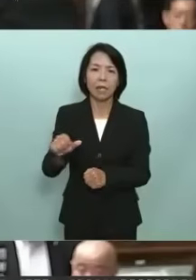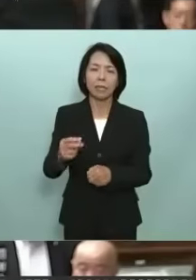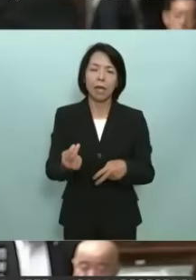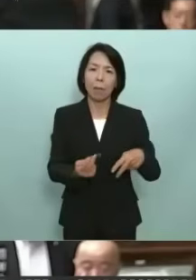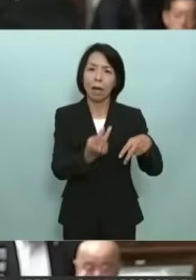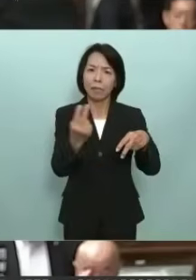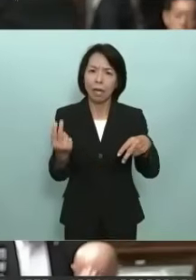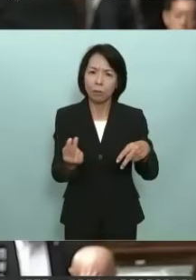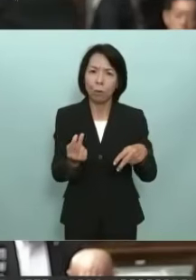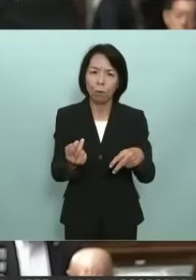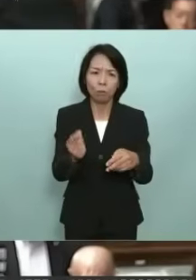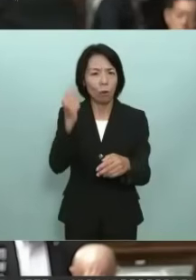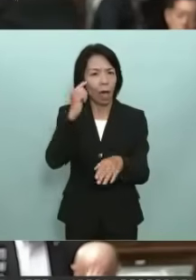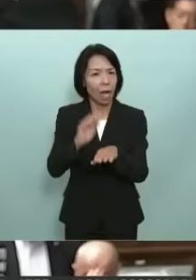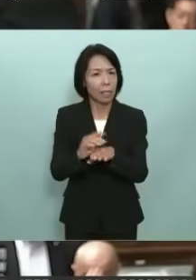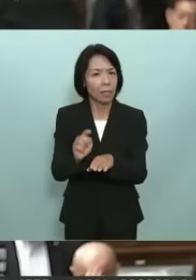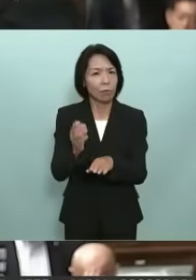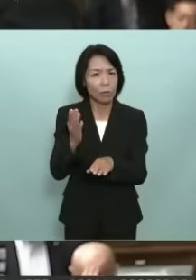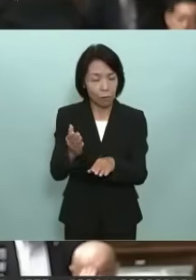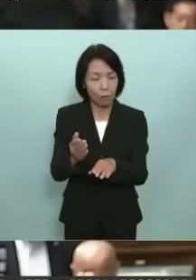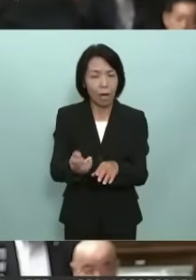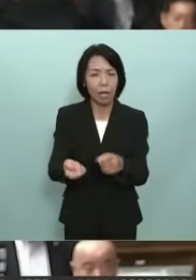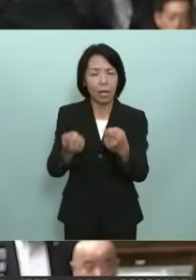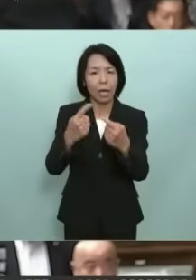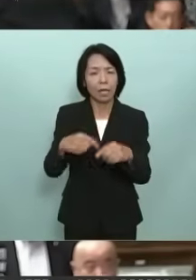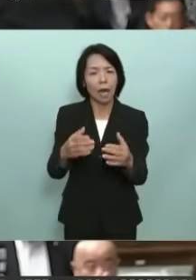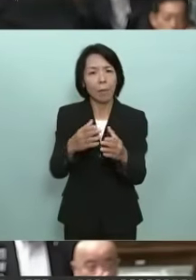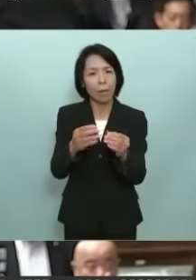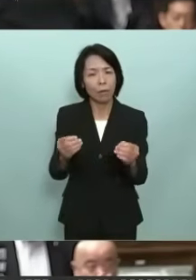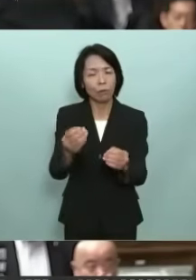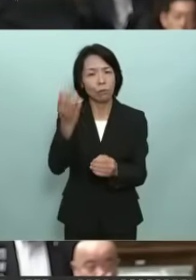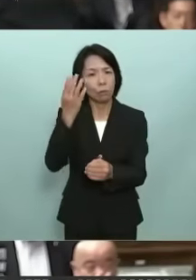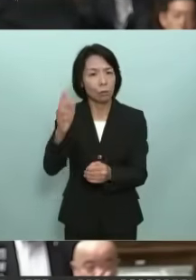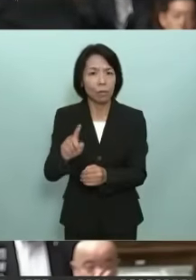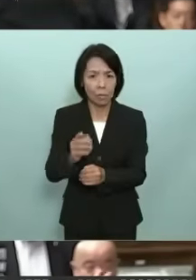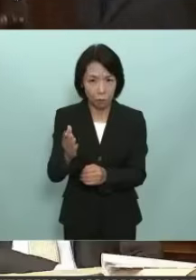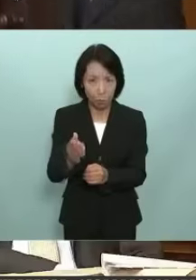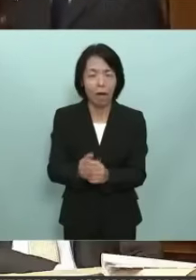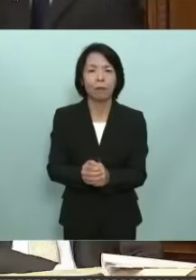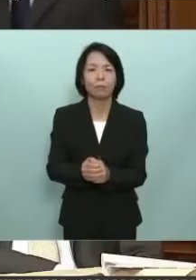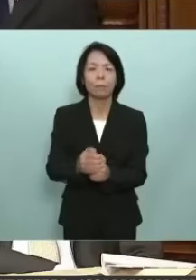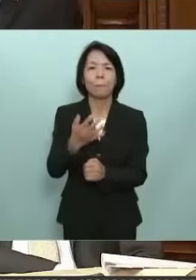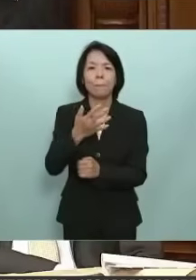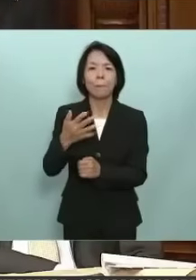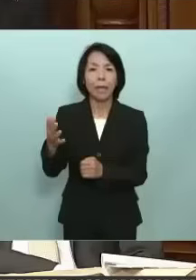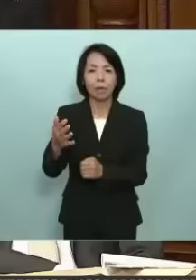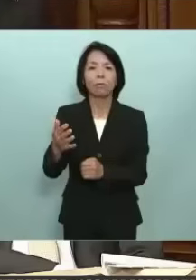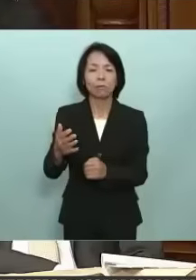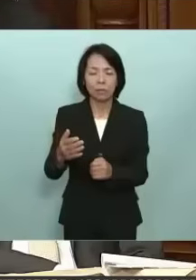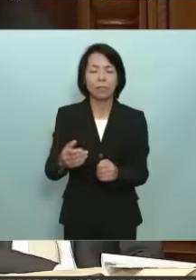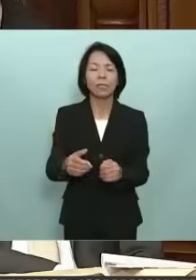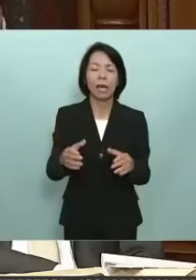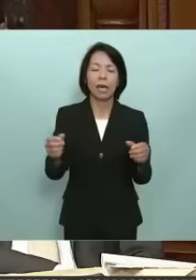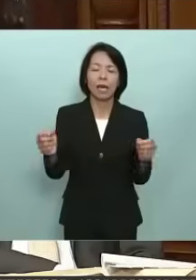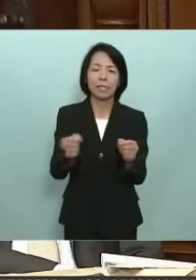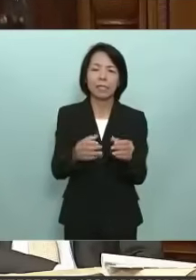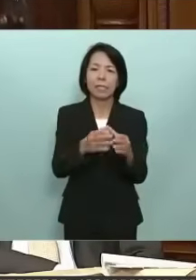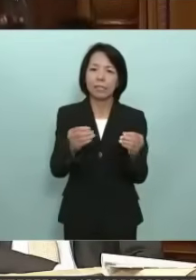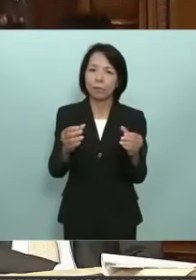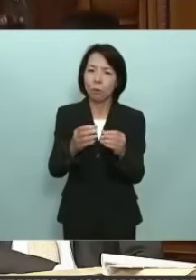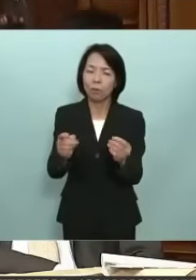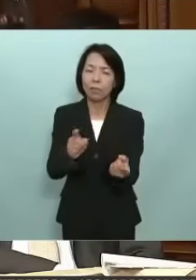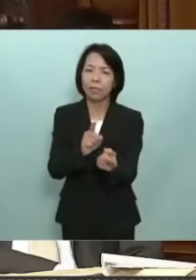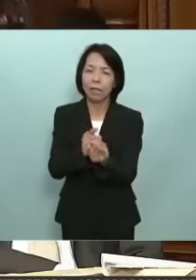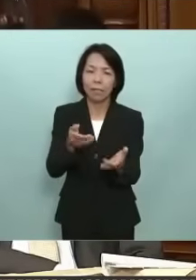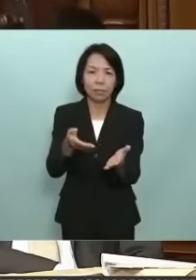構想で具体的に加盟国をどう想定し米国並びに近隣諸国への説明責任を